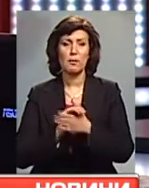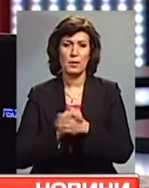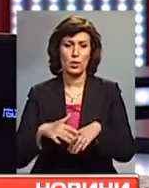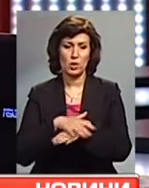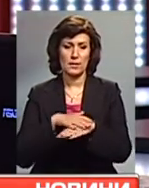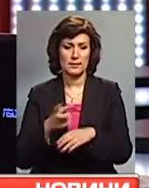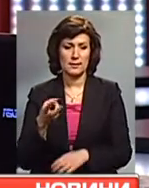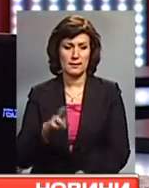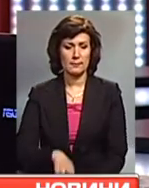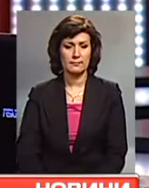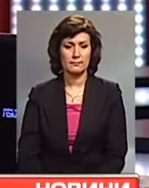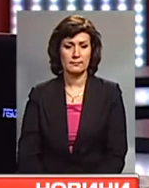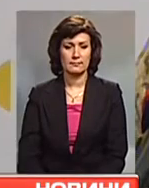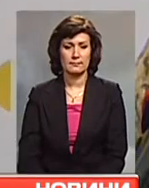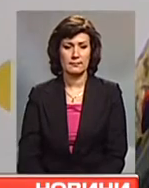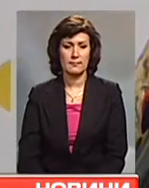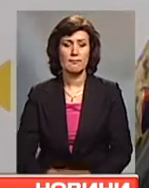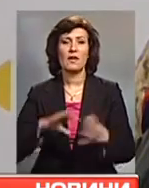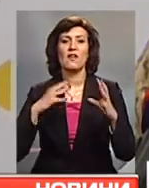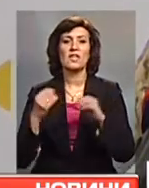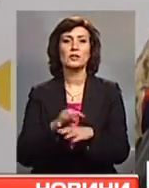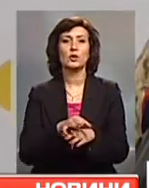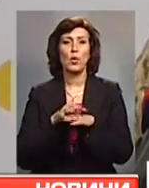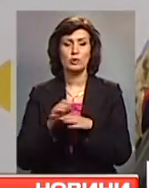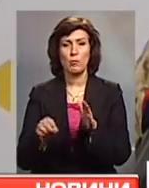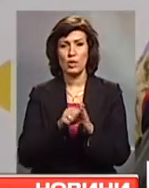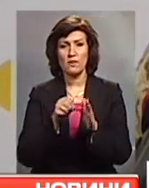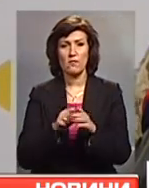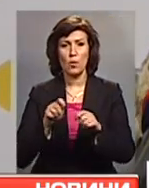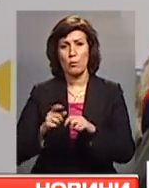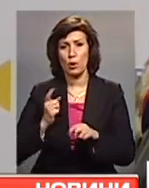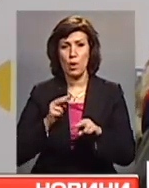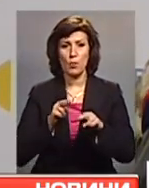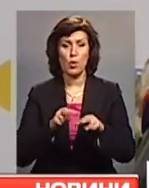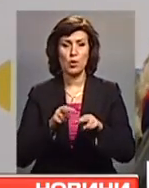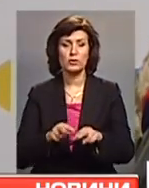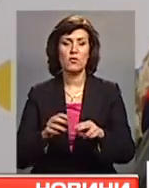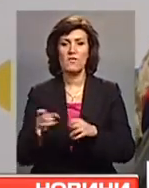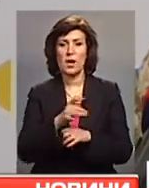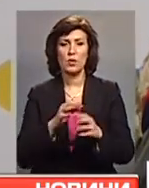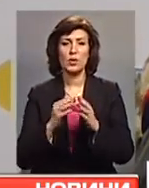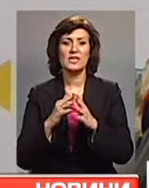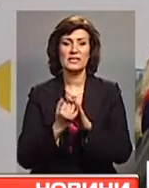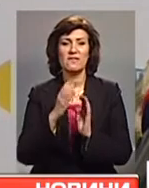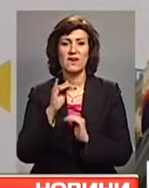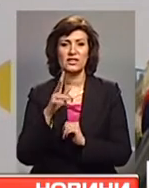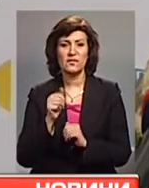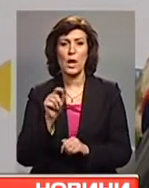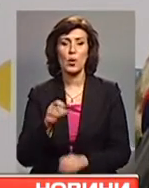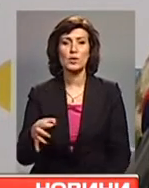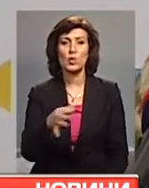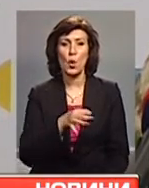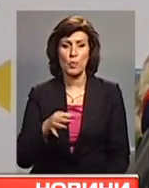мирного населення. Внаслідок обстрілу бойовиками блокпосту в районі населеного пункту Фащівка Луганської